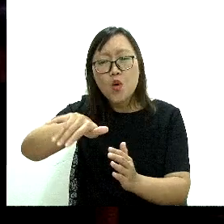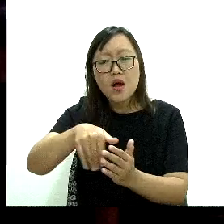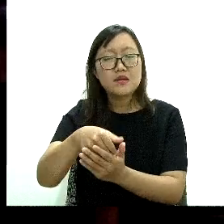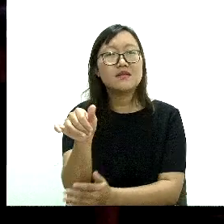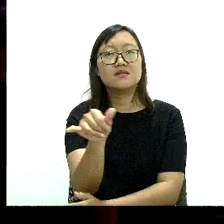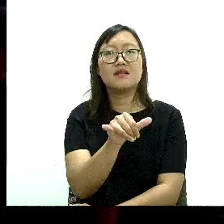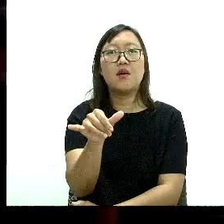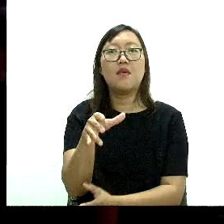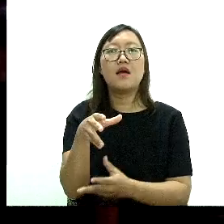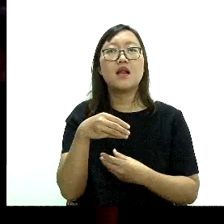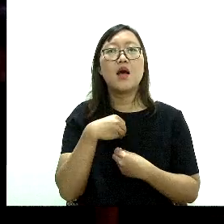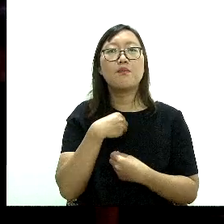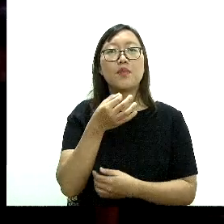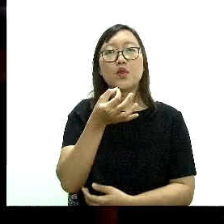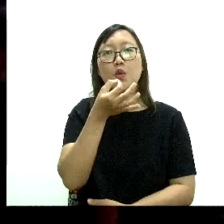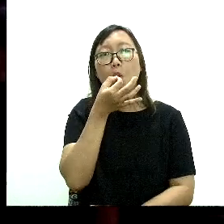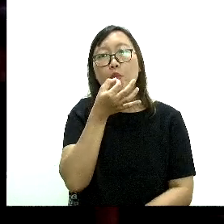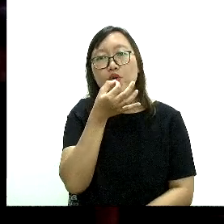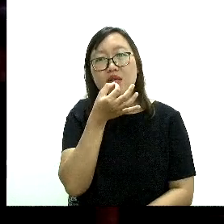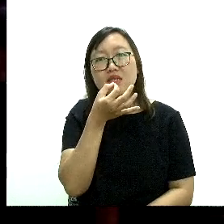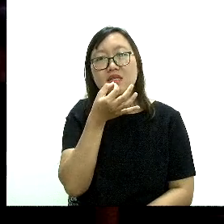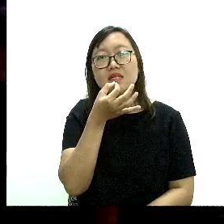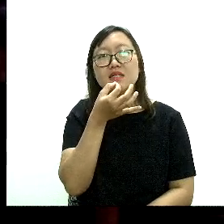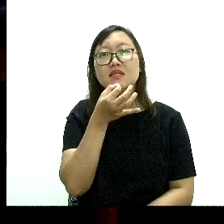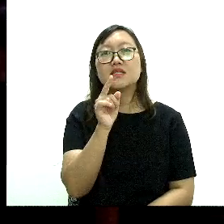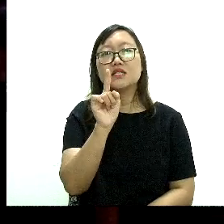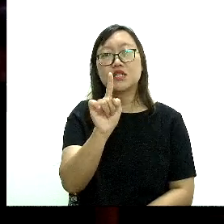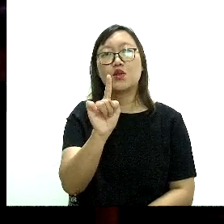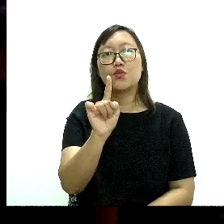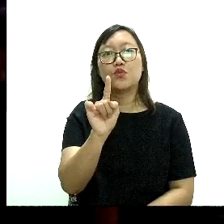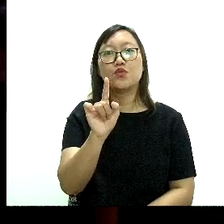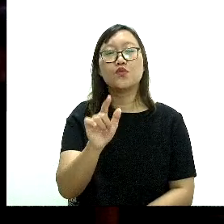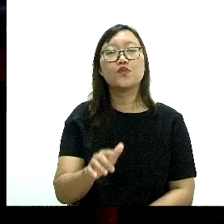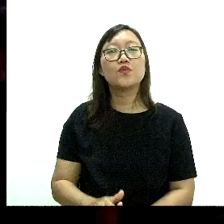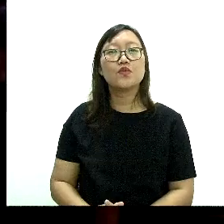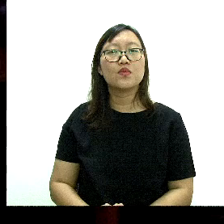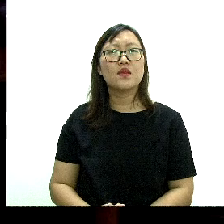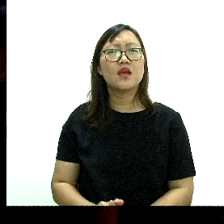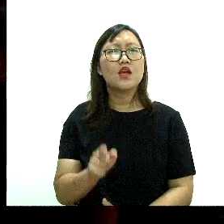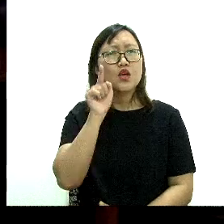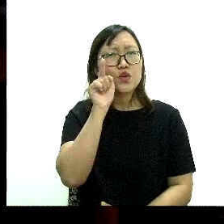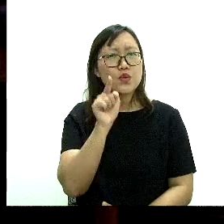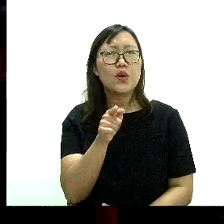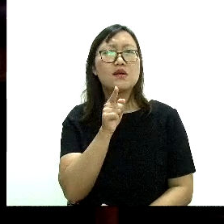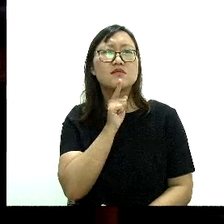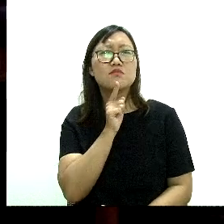Saudara-saudari yang terkasih, iri hatikah kita karena Allah murah hati terhadap sesama?